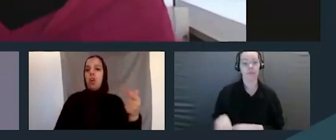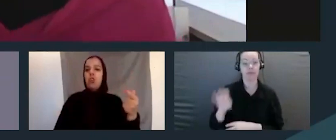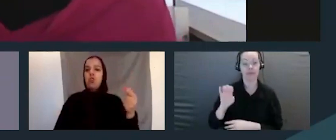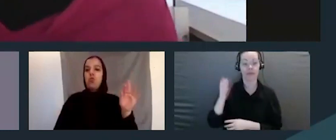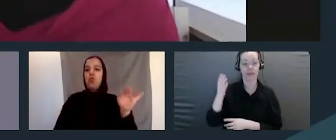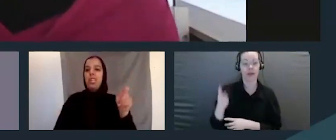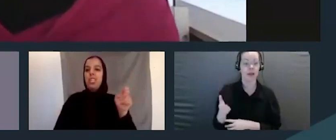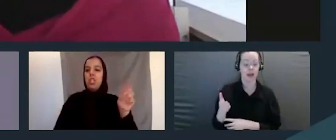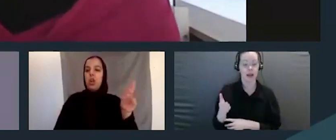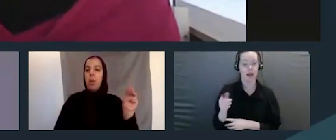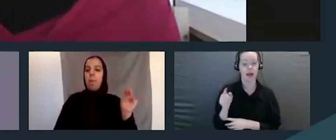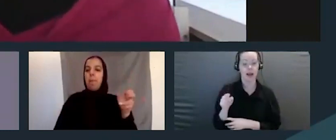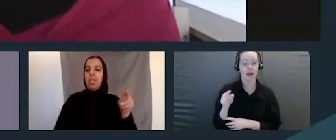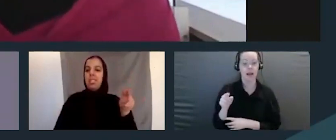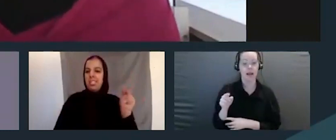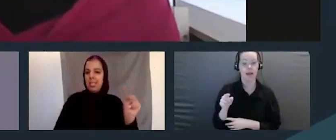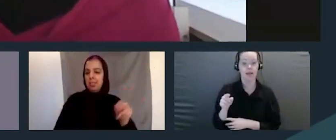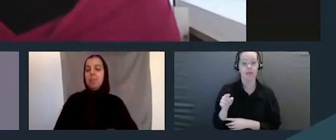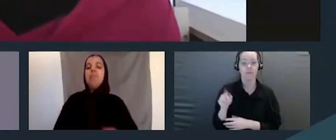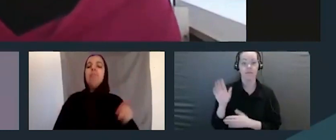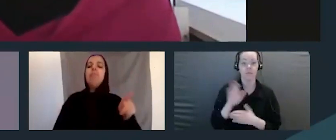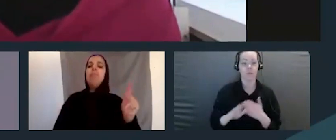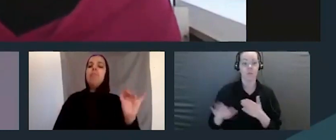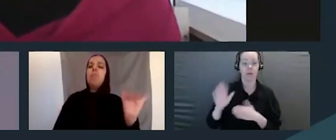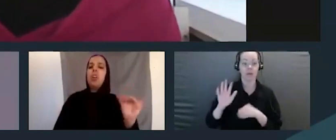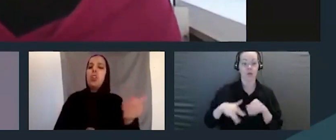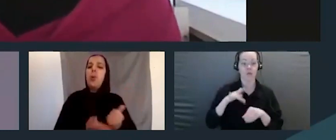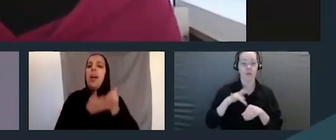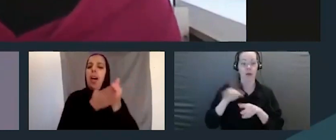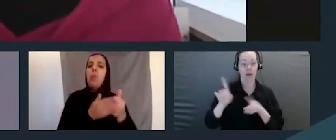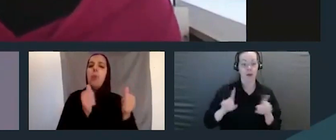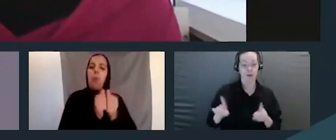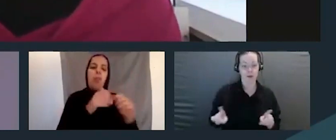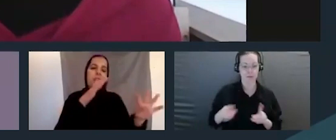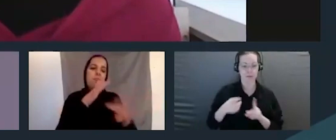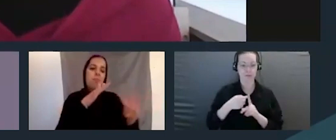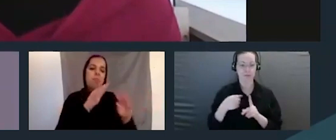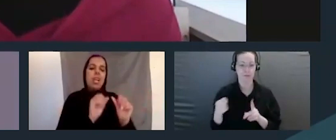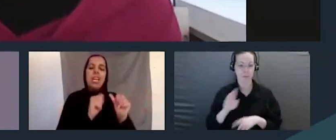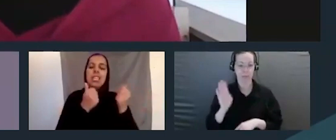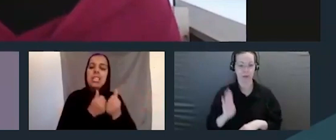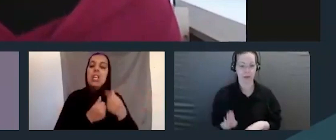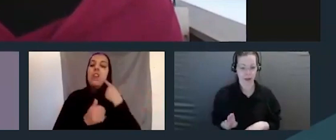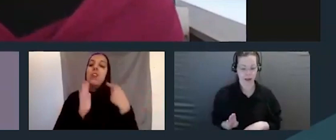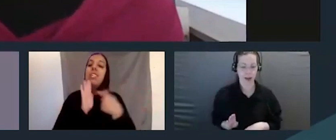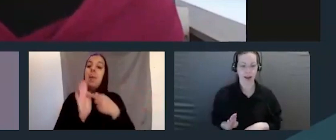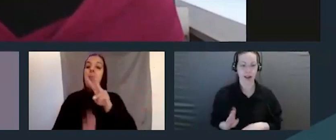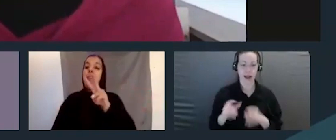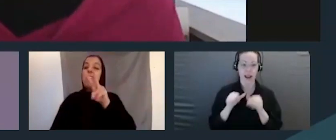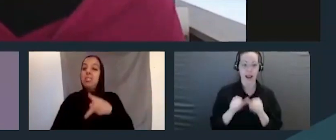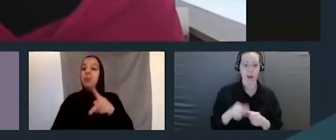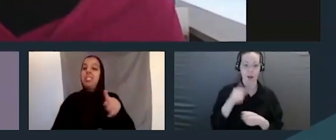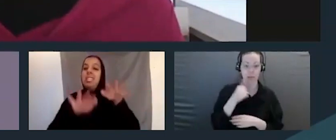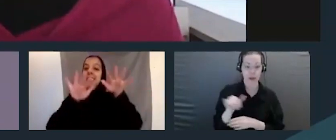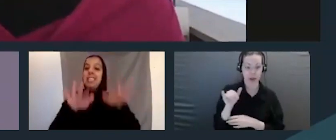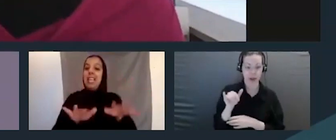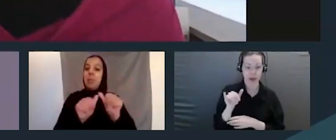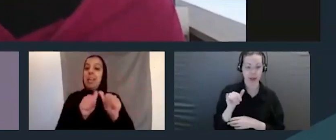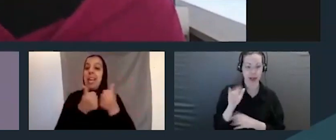nouveaux arrivants. Vice-président du conseil sur l'établissement, également partie